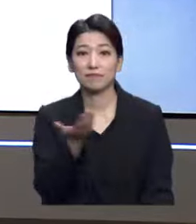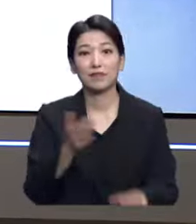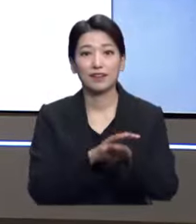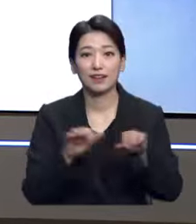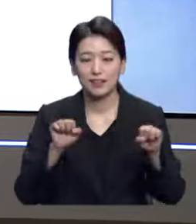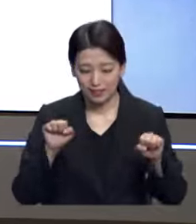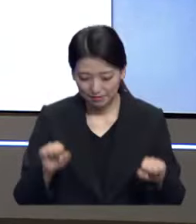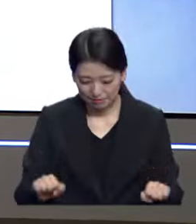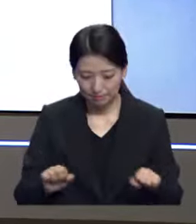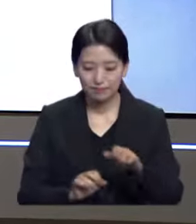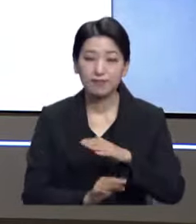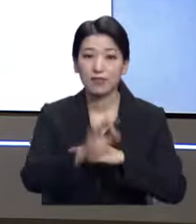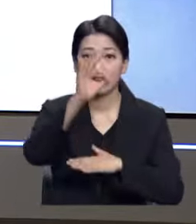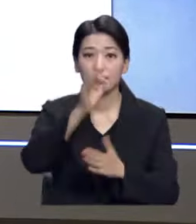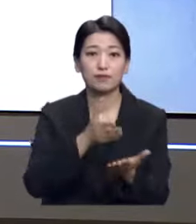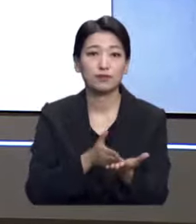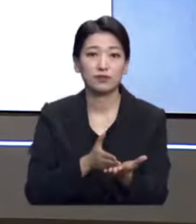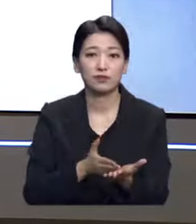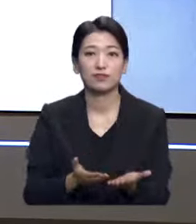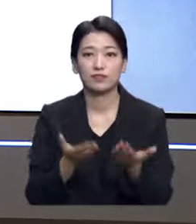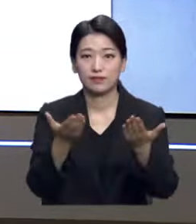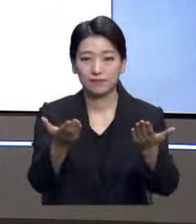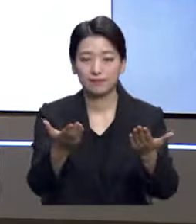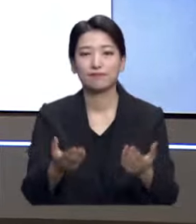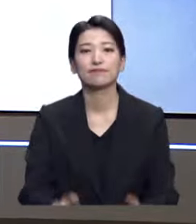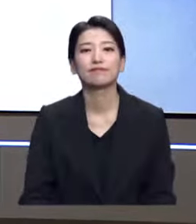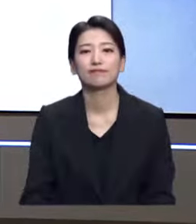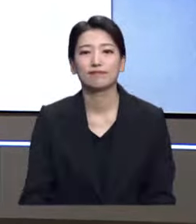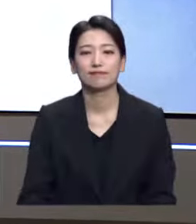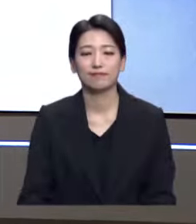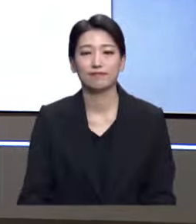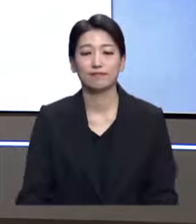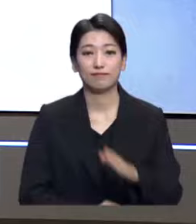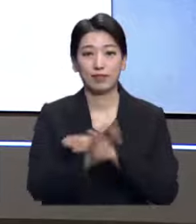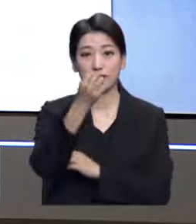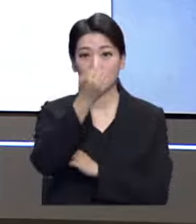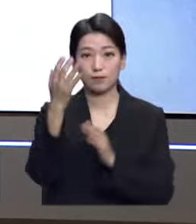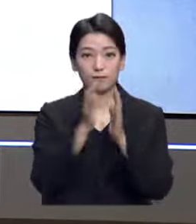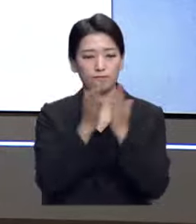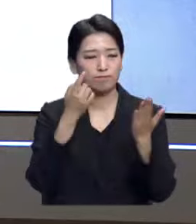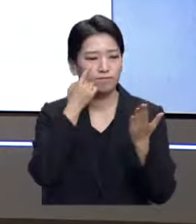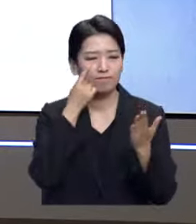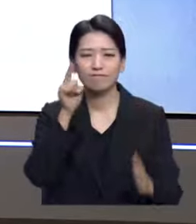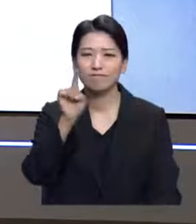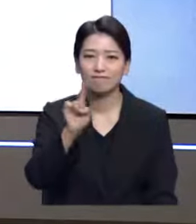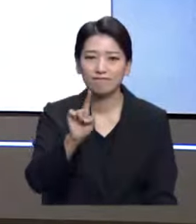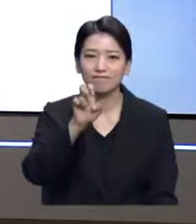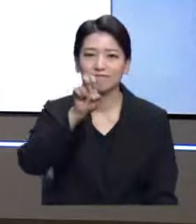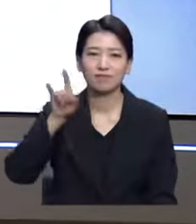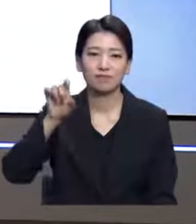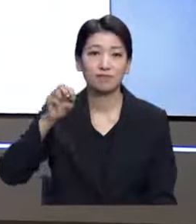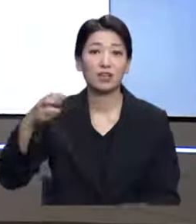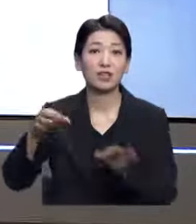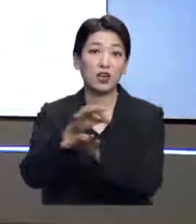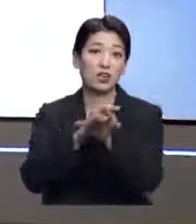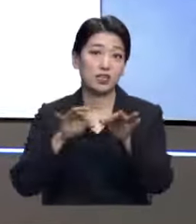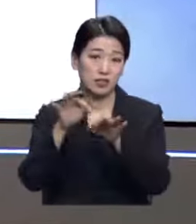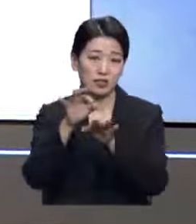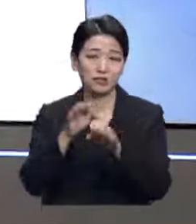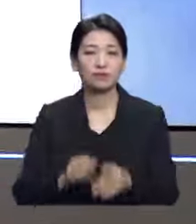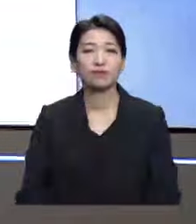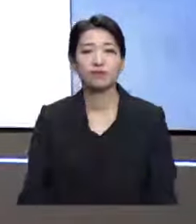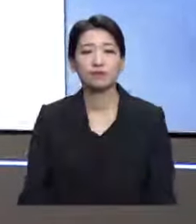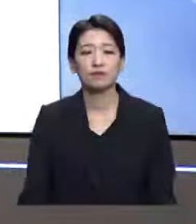좋은 아침입니다. 아침에 한 알 뉴스 종합 비타민 아침의 매일경제 김은미입니다. 오늘 일면 같이 들어가 보실까요? 매일경제입니다.